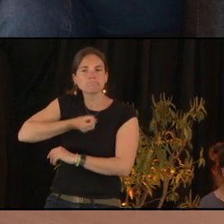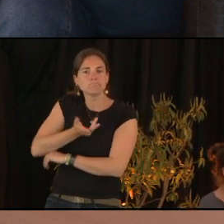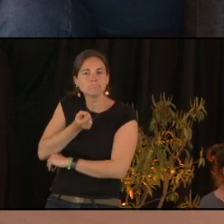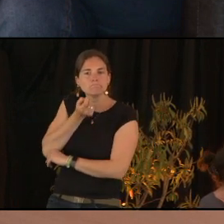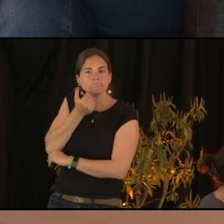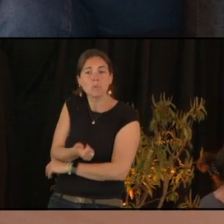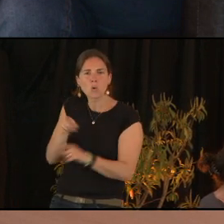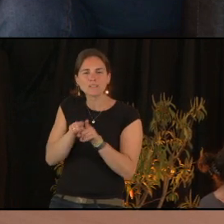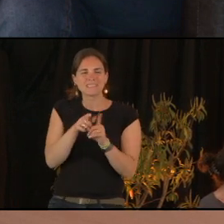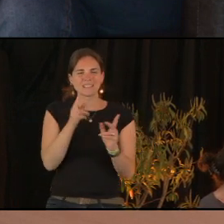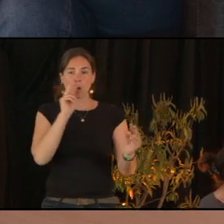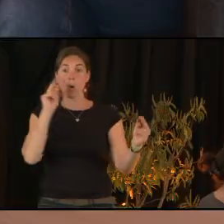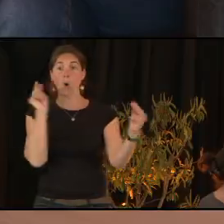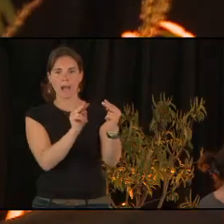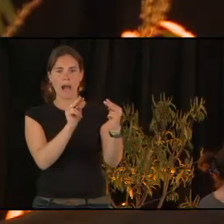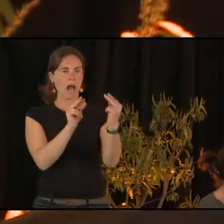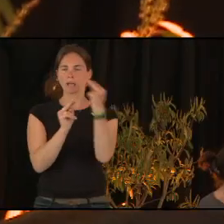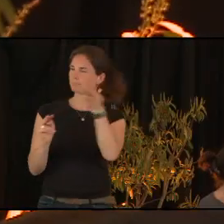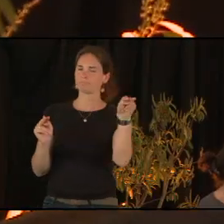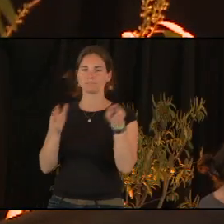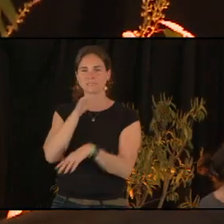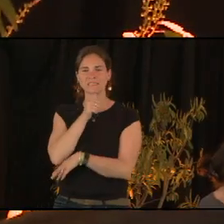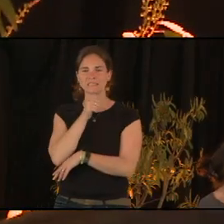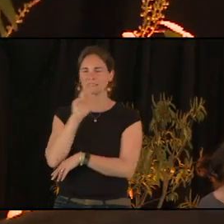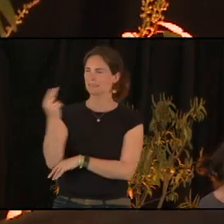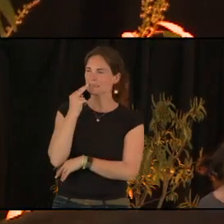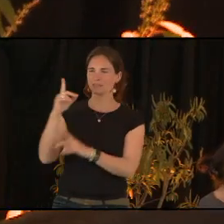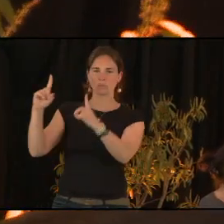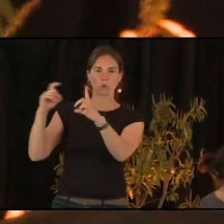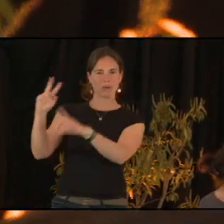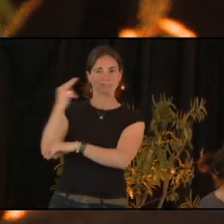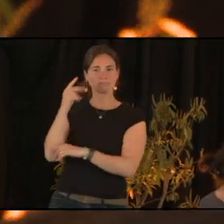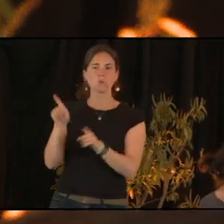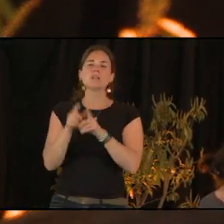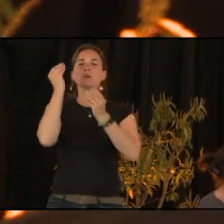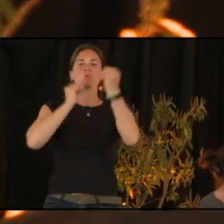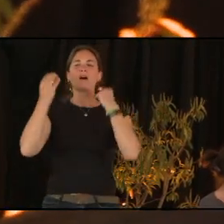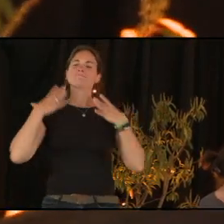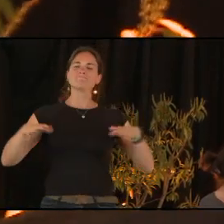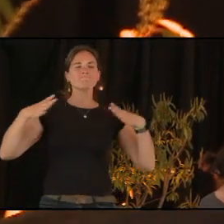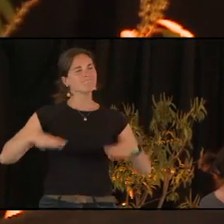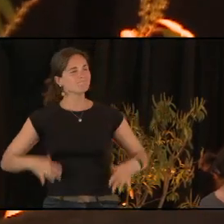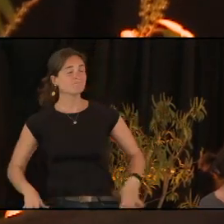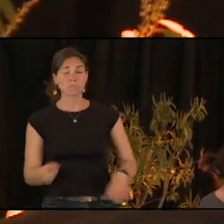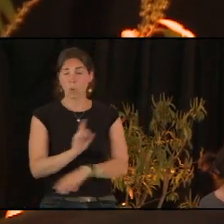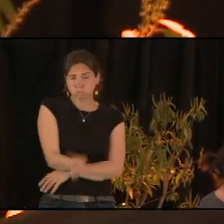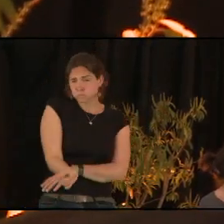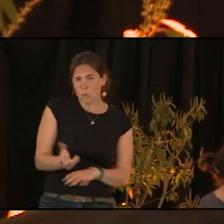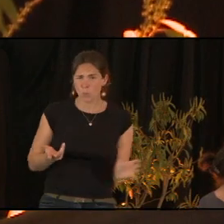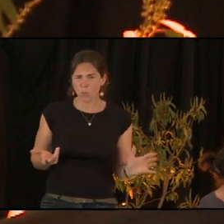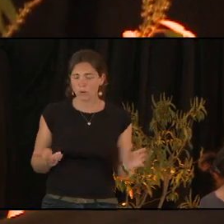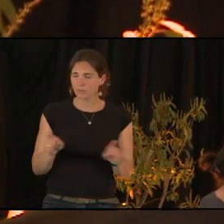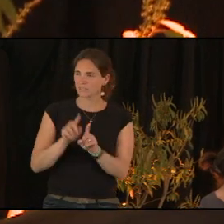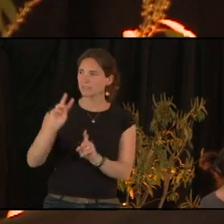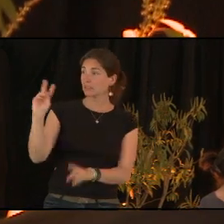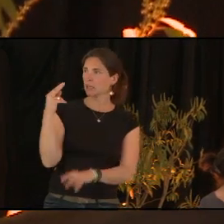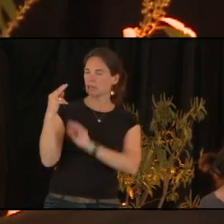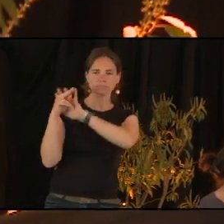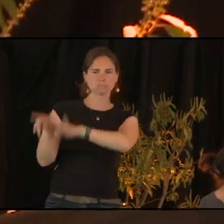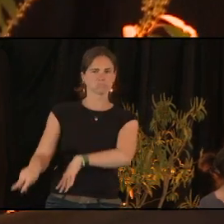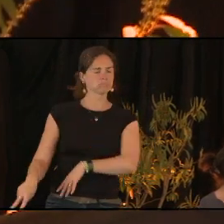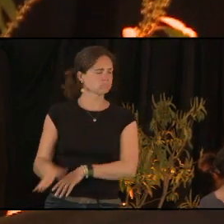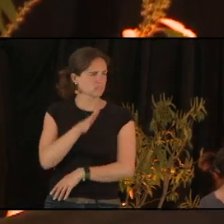et qui n'aiment pas qu'on les regarde. C'est ça par rapport à la photographie, qui ne prennent pas soin d'eux dans cet endroit-là et qui n'aiment pas qu'on porte le regard